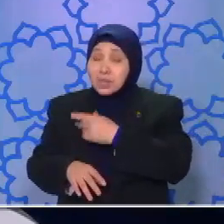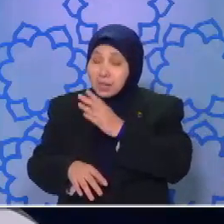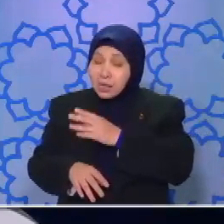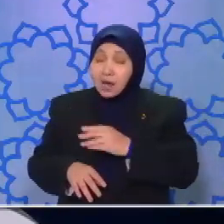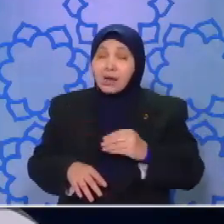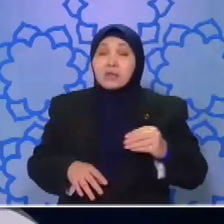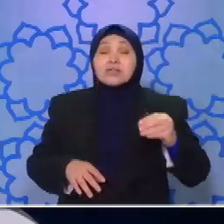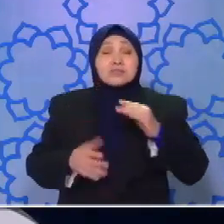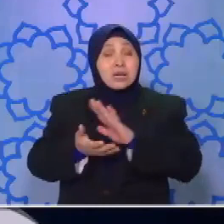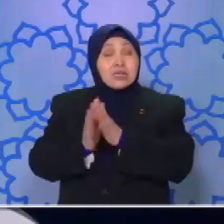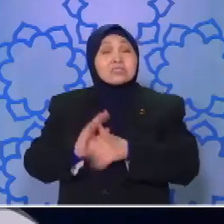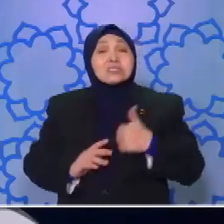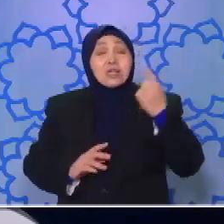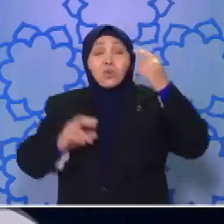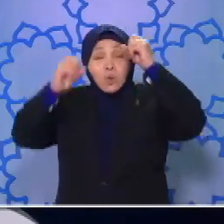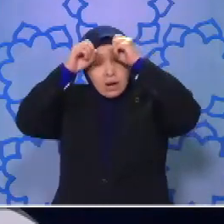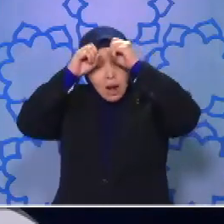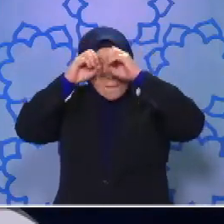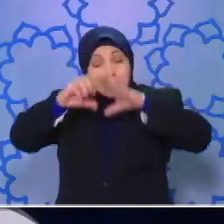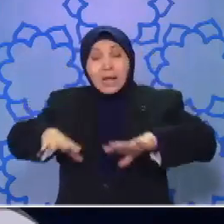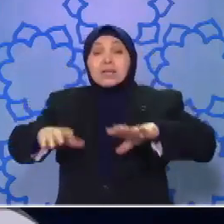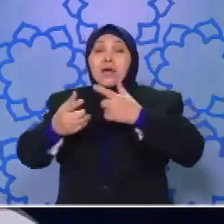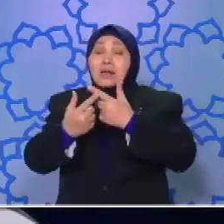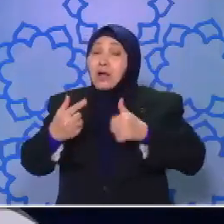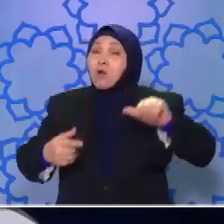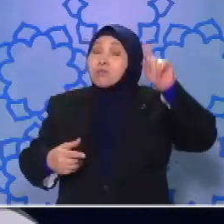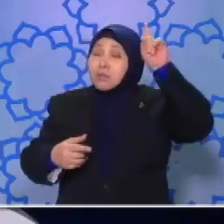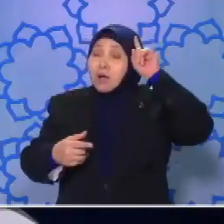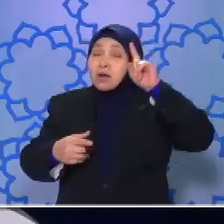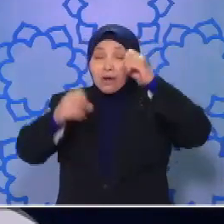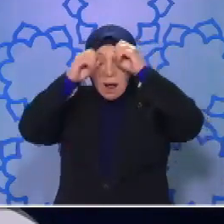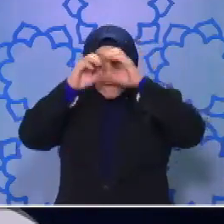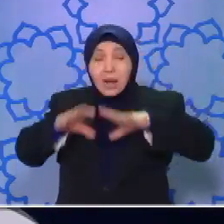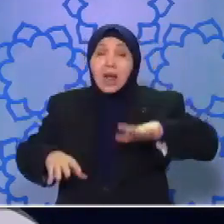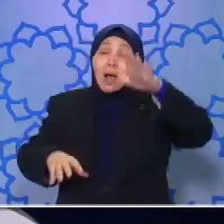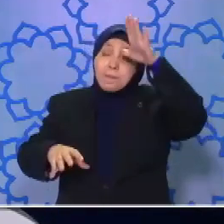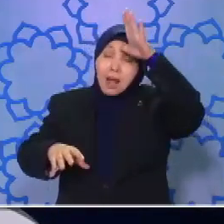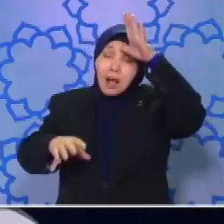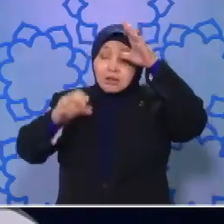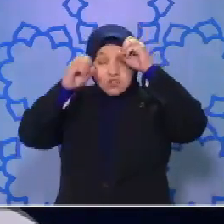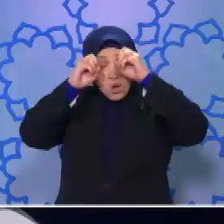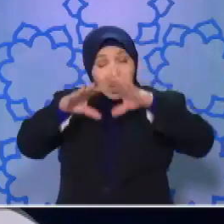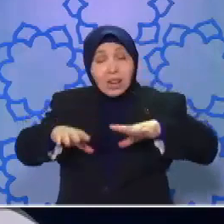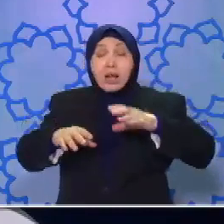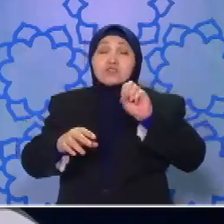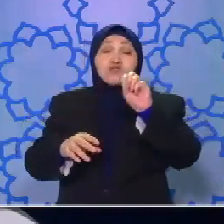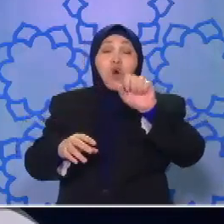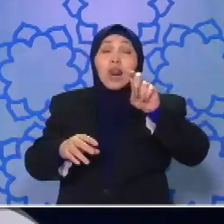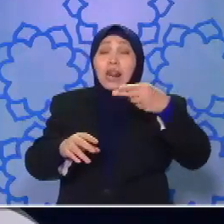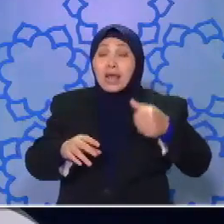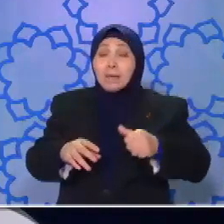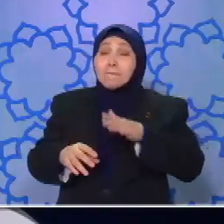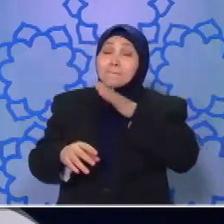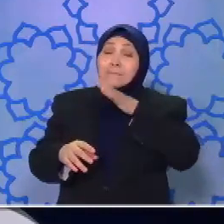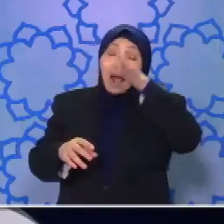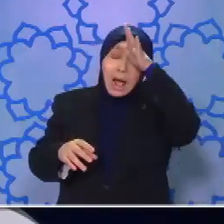min rabbik, sebagai satu rahmat daripada Allah. Rahmat kepada ayah soleh, ya, ibu soleh, dia